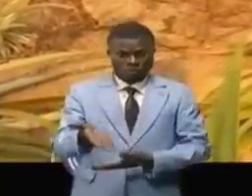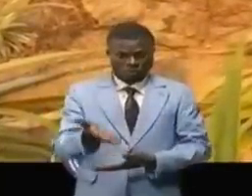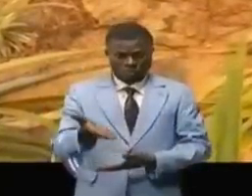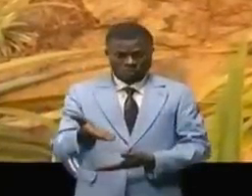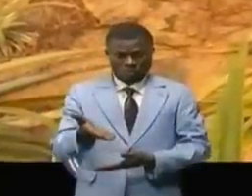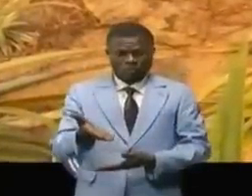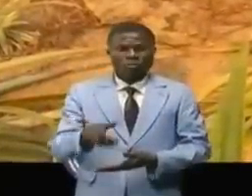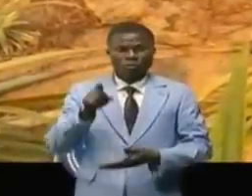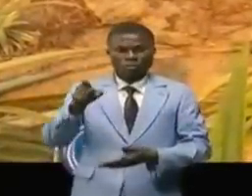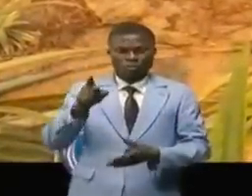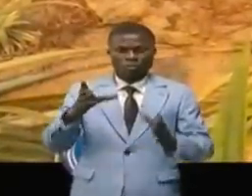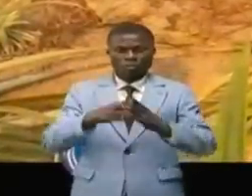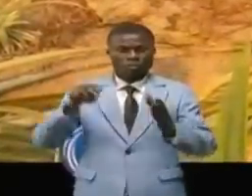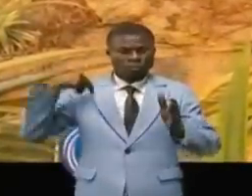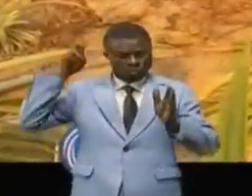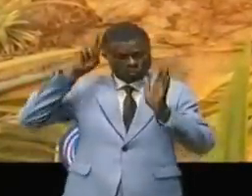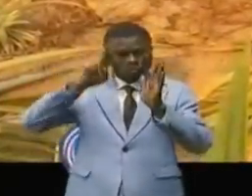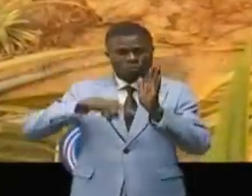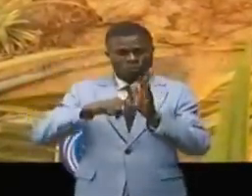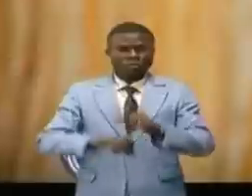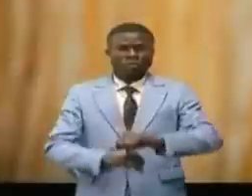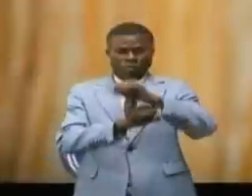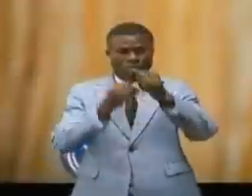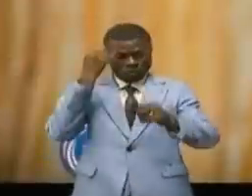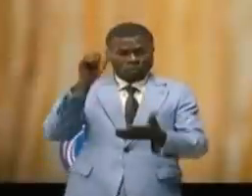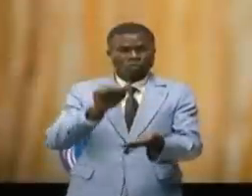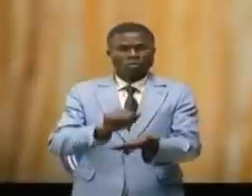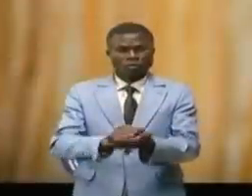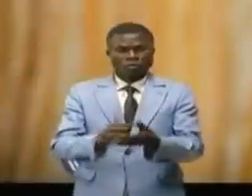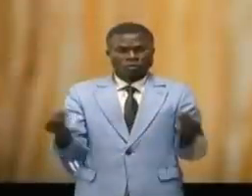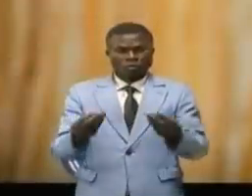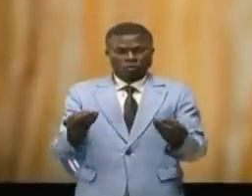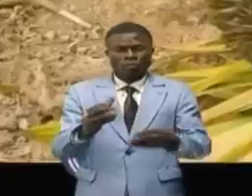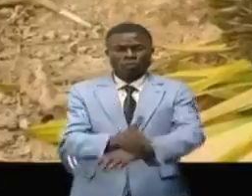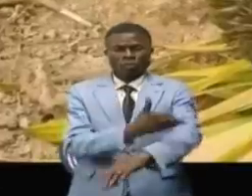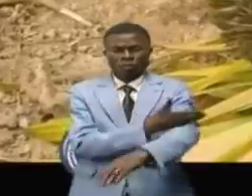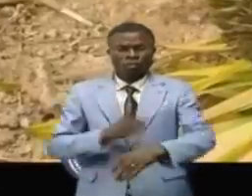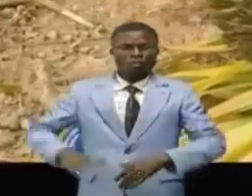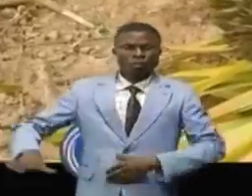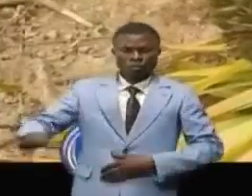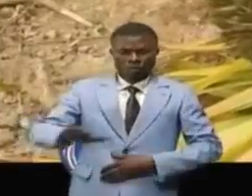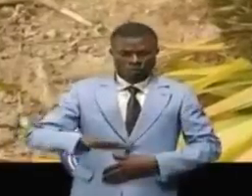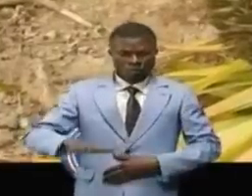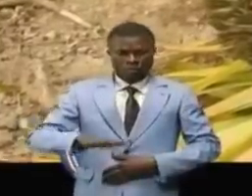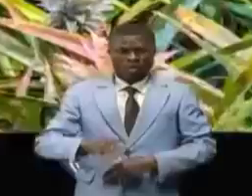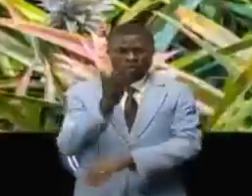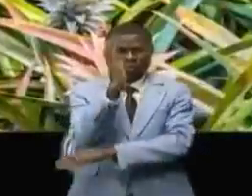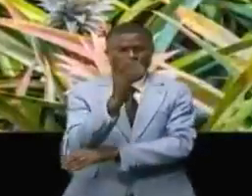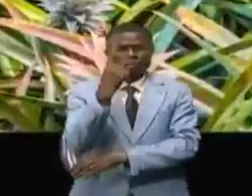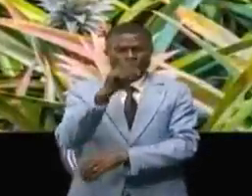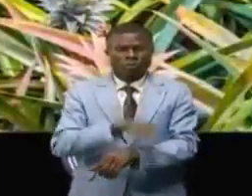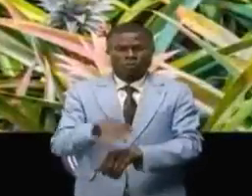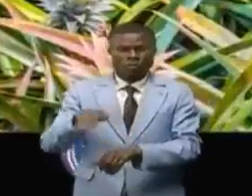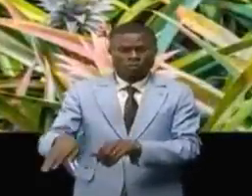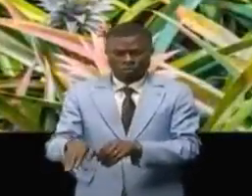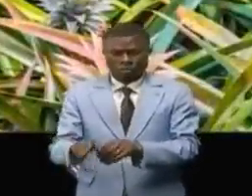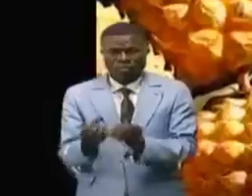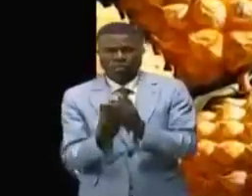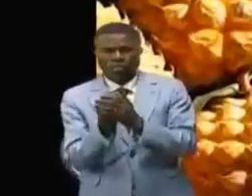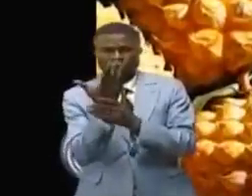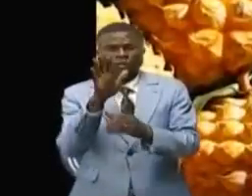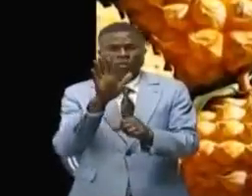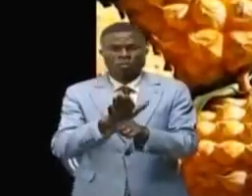lui et son gouvernement soutenir cette in itiative pour l'avancement du pays une plante d'ananas pour plusieurs centaines de